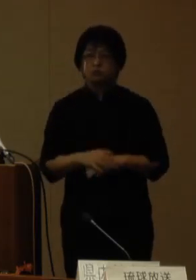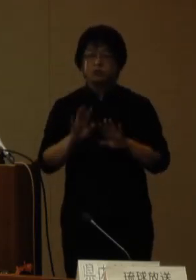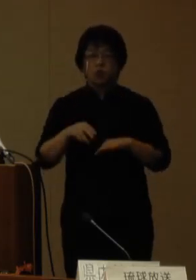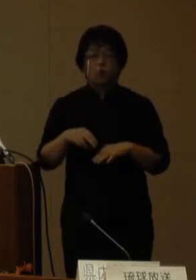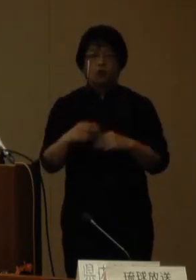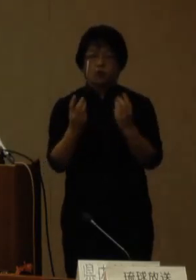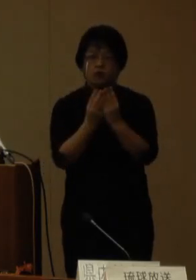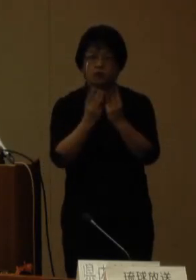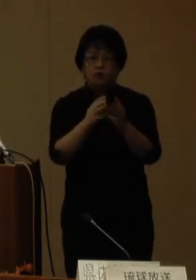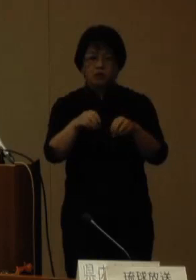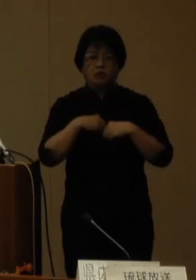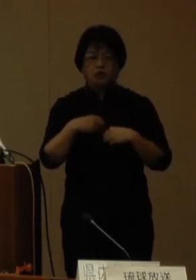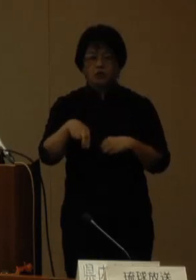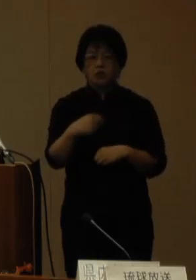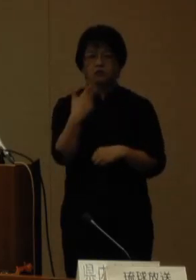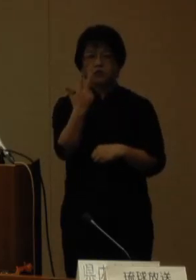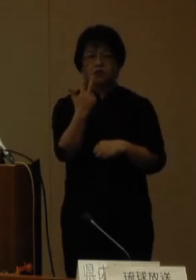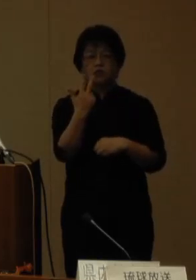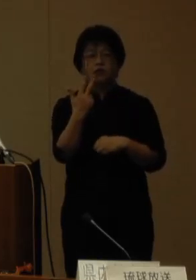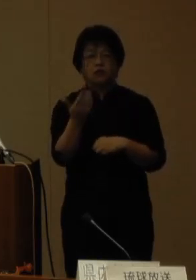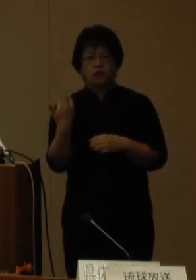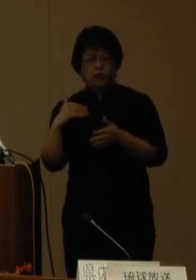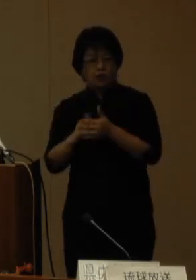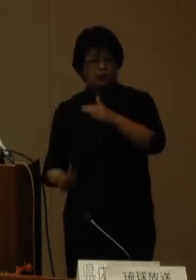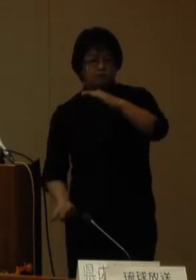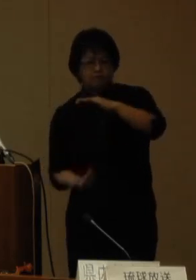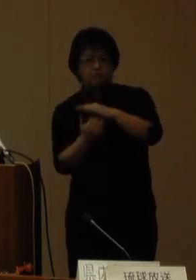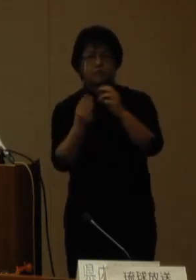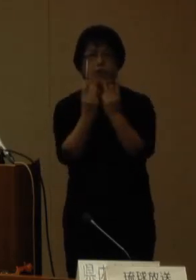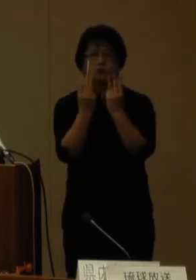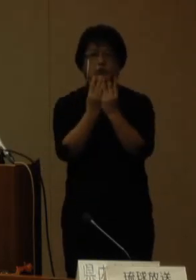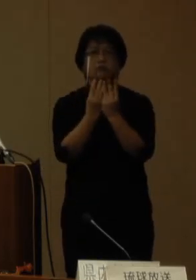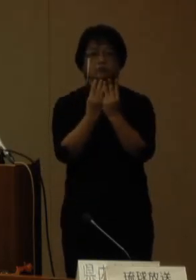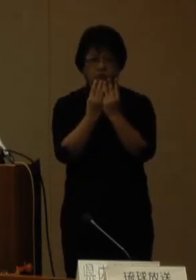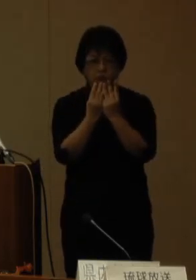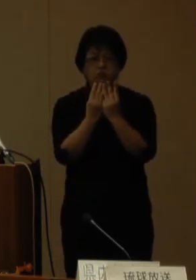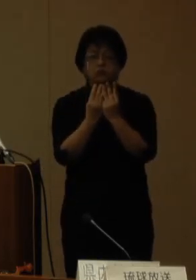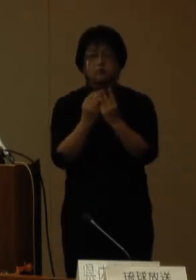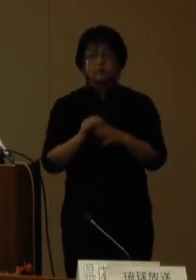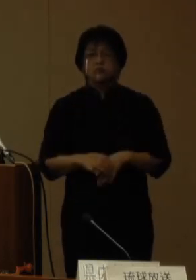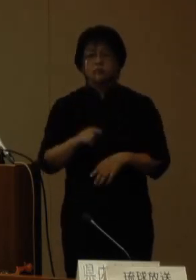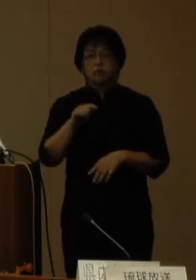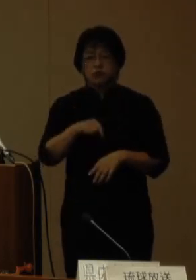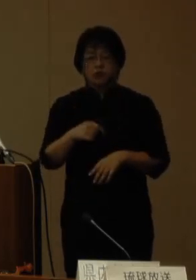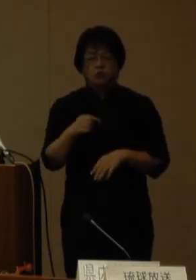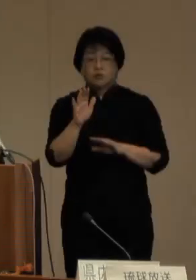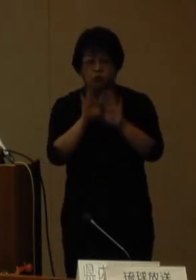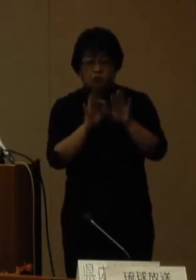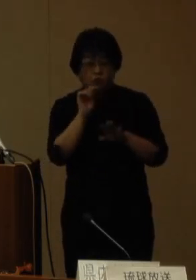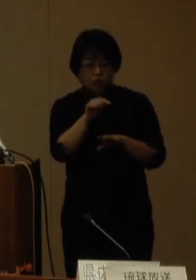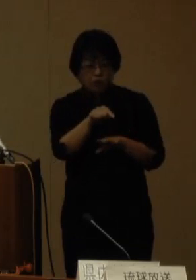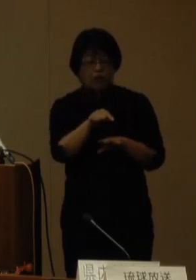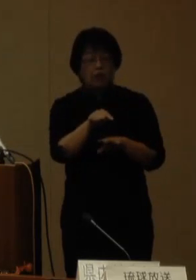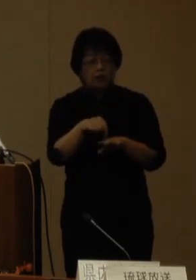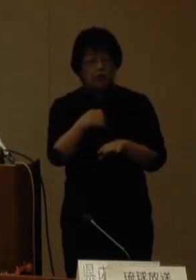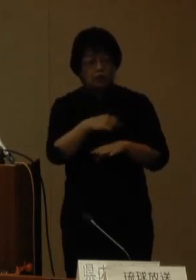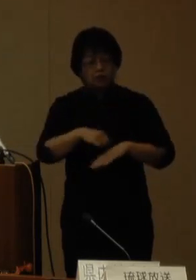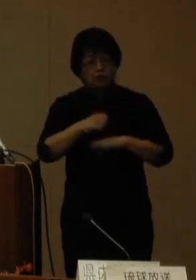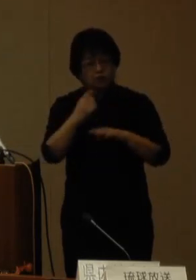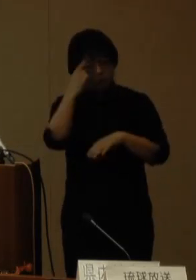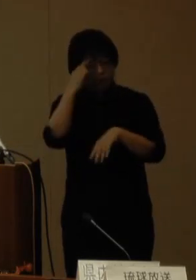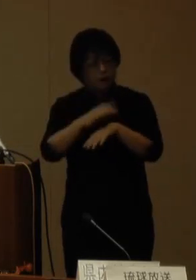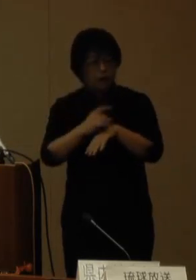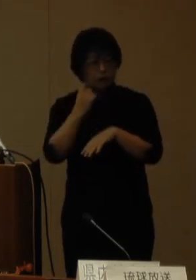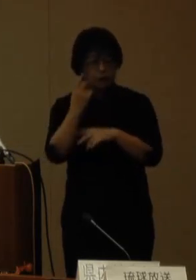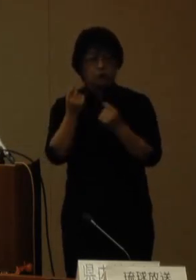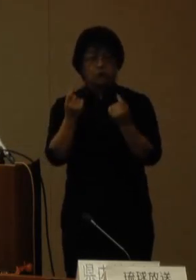207名、過去最高の数字の陽性者数です。今の段階でとても楽観的な言葉を発することはできませんが、しかしみん